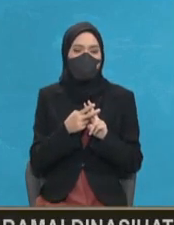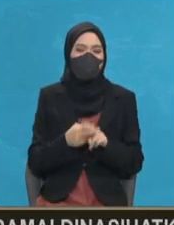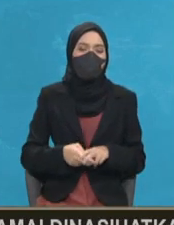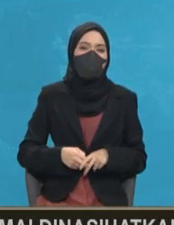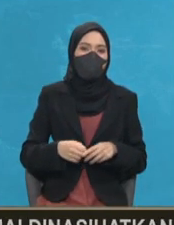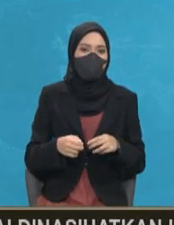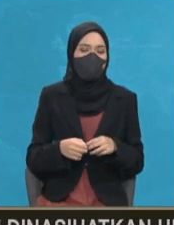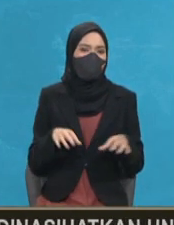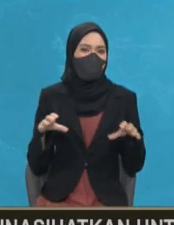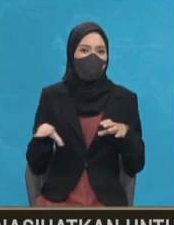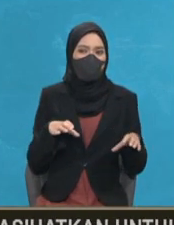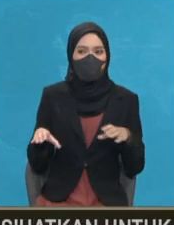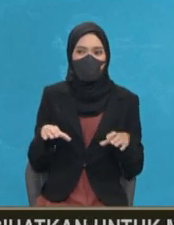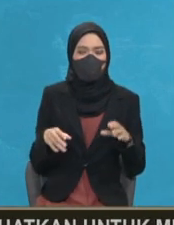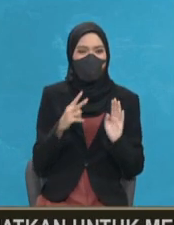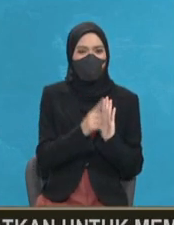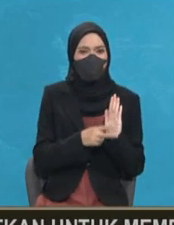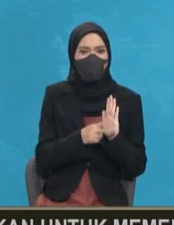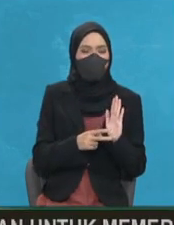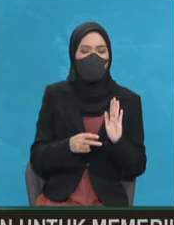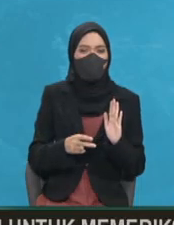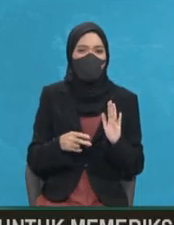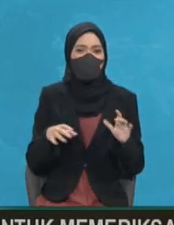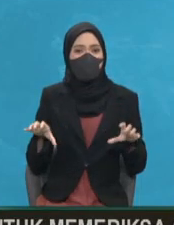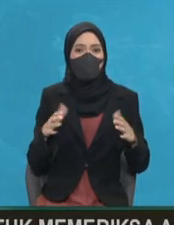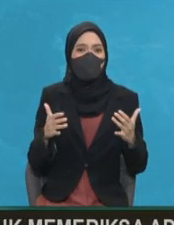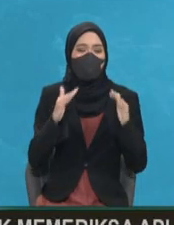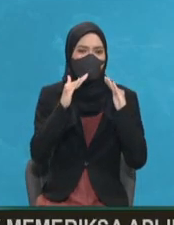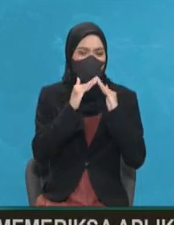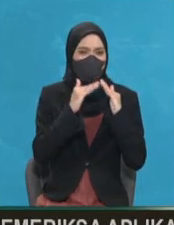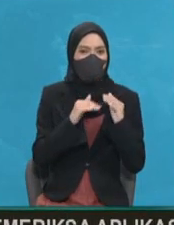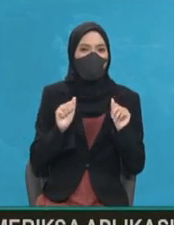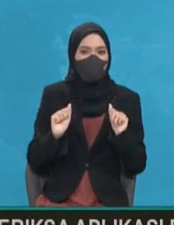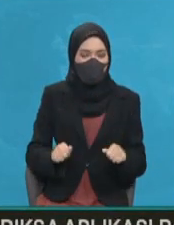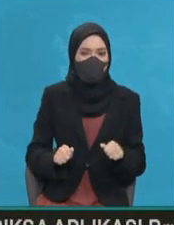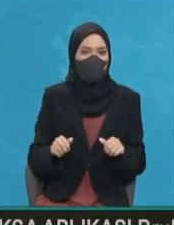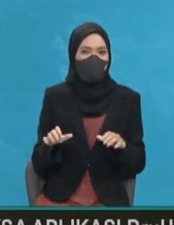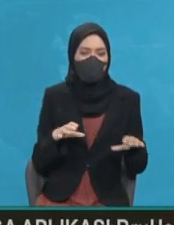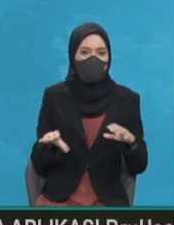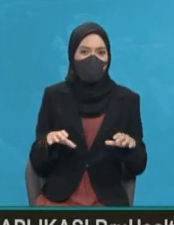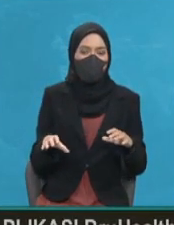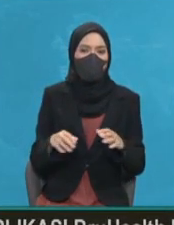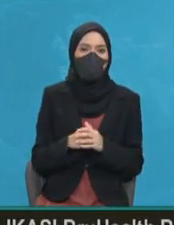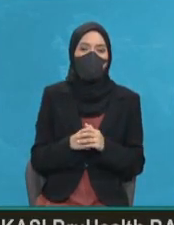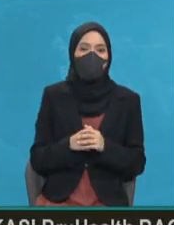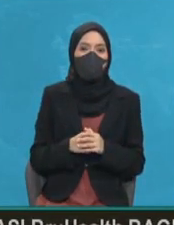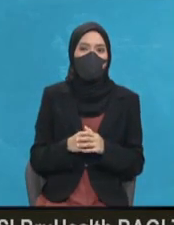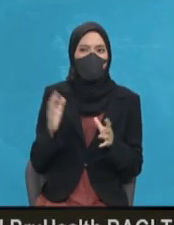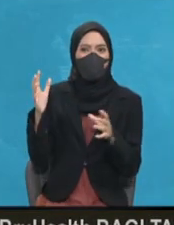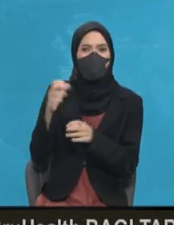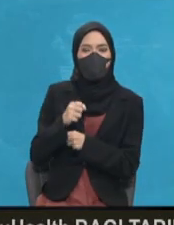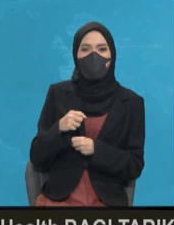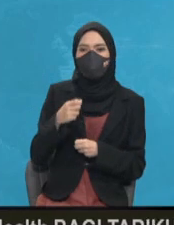ketinggalan berkongsi video gambar Activity yang dapat dilakukan ketika ini ini antara lain menyahut seruan kerajaan